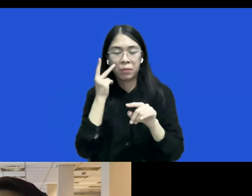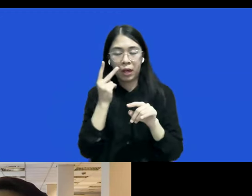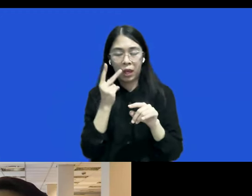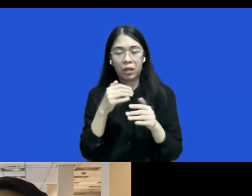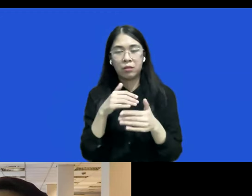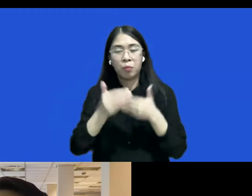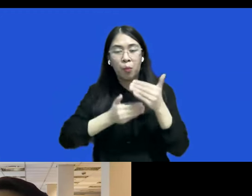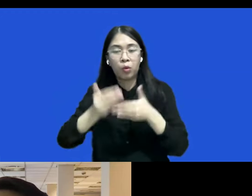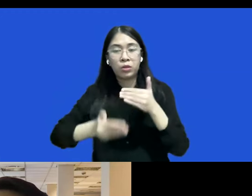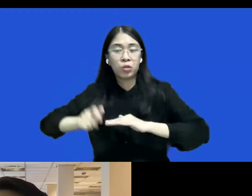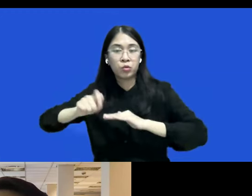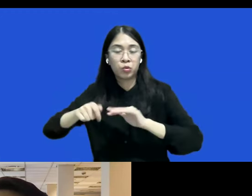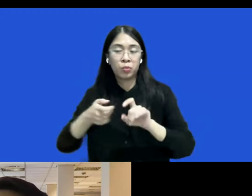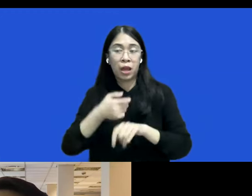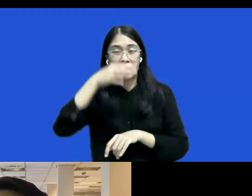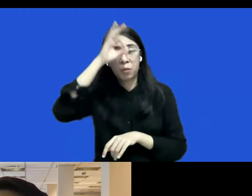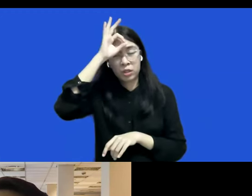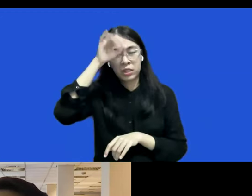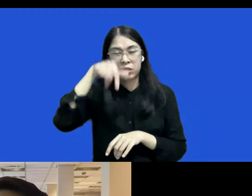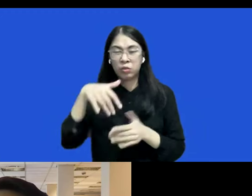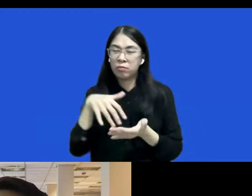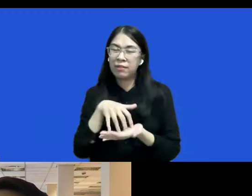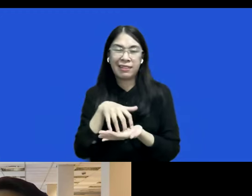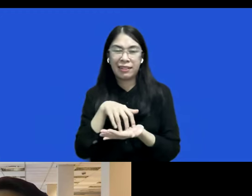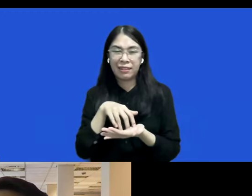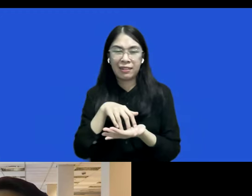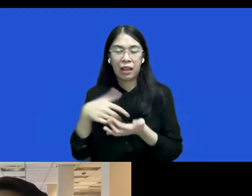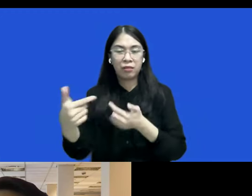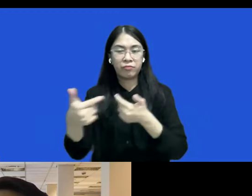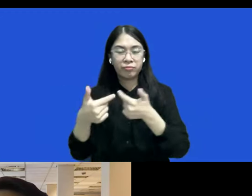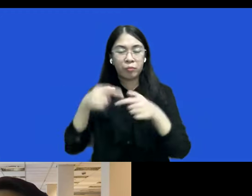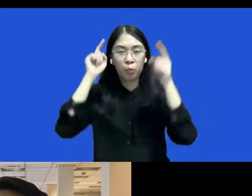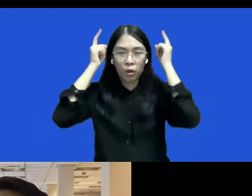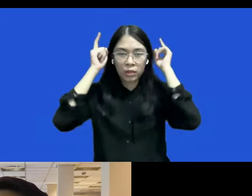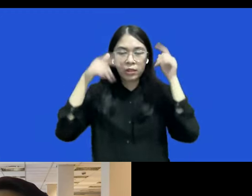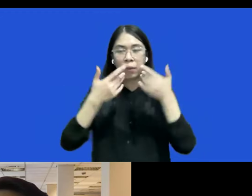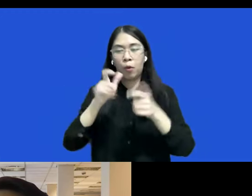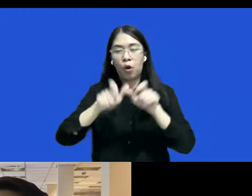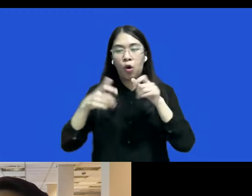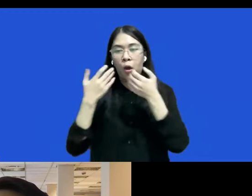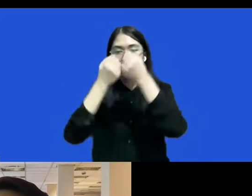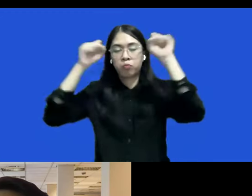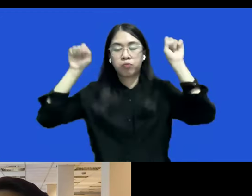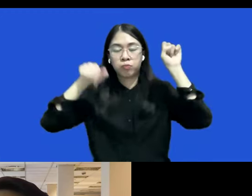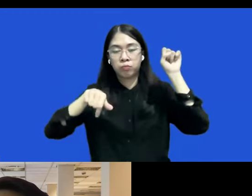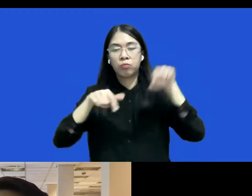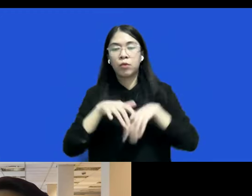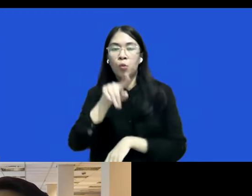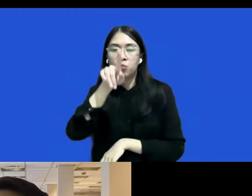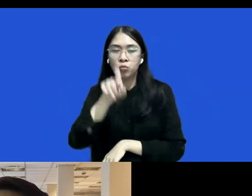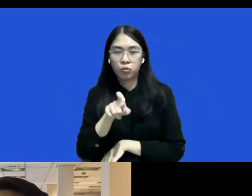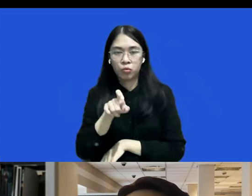hukum saat ini oleh kepolisian masih sangat rentan dengan intervensi politik dan penguasa gitu ya. Jadi memang perlu